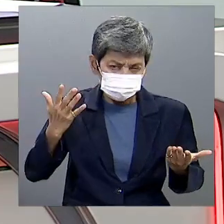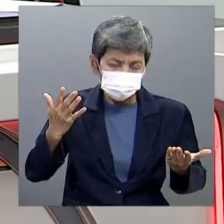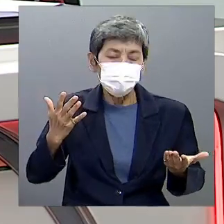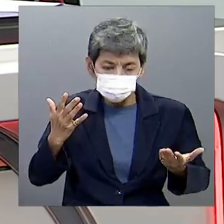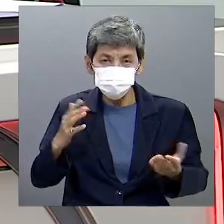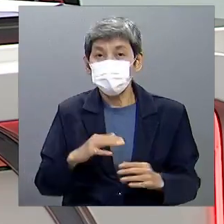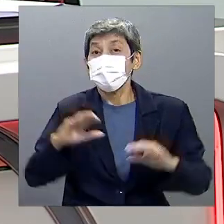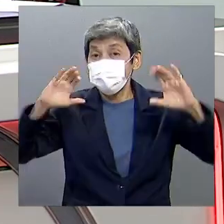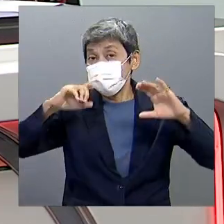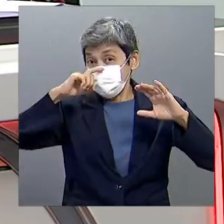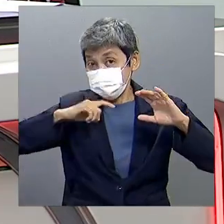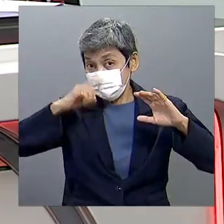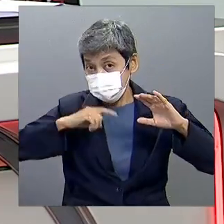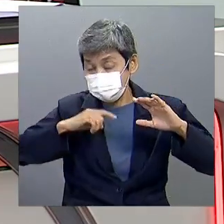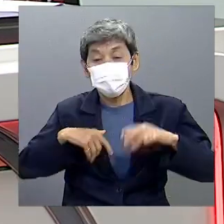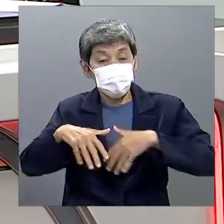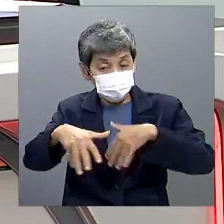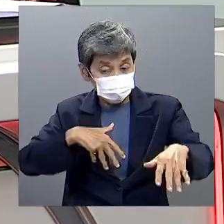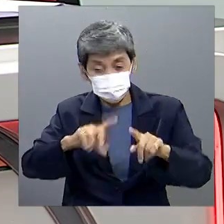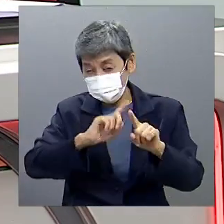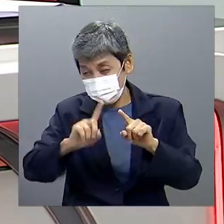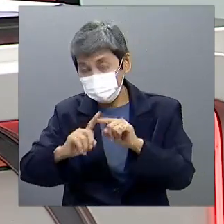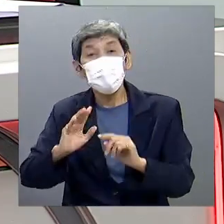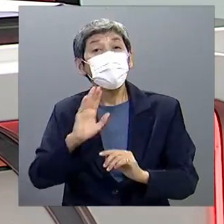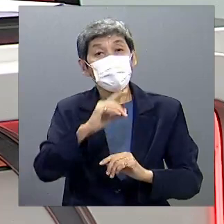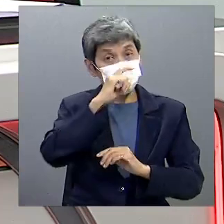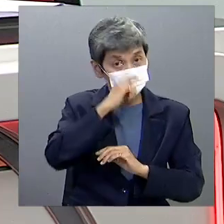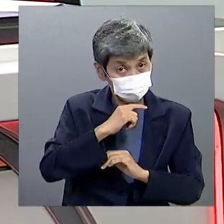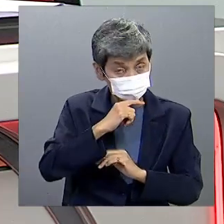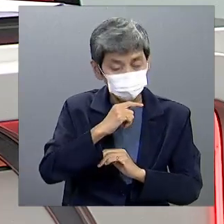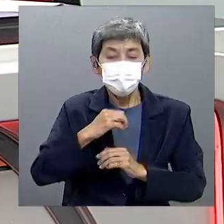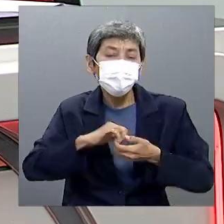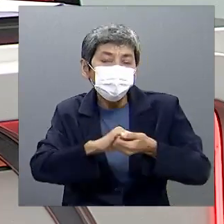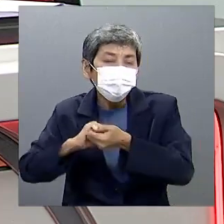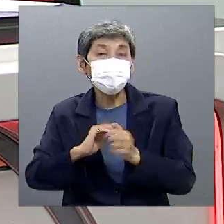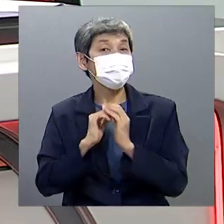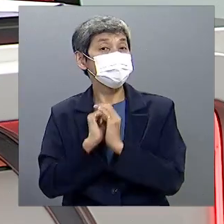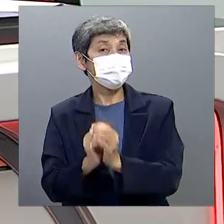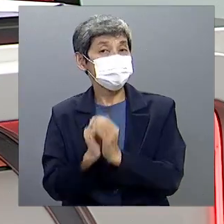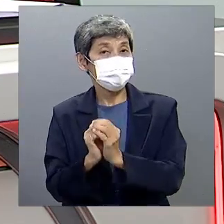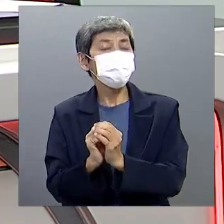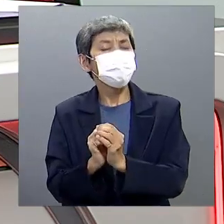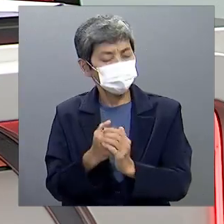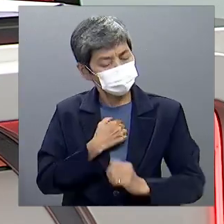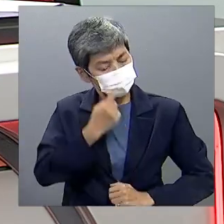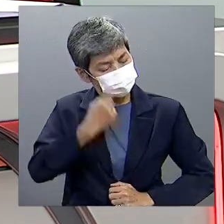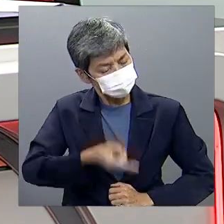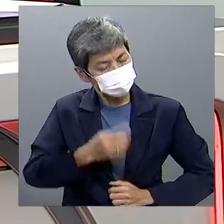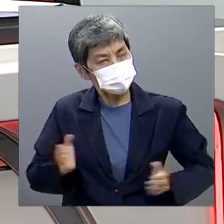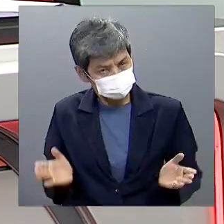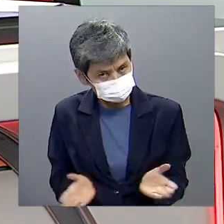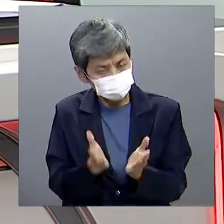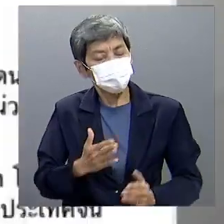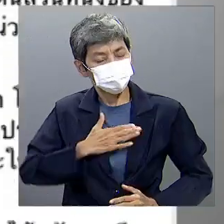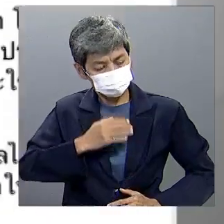บาลและประชาชนทุกวงการของไทยที่มีความสัมพันธ์กับจีนนั้นขอให้ยืนยันในการสนับสนุนจุดยืนนโยบาย